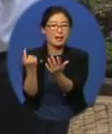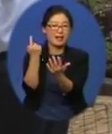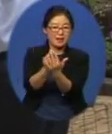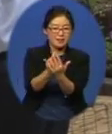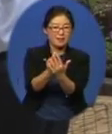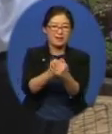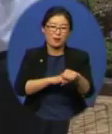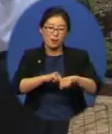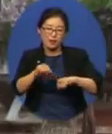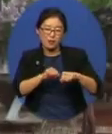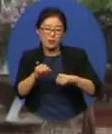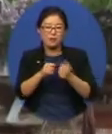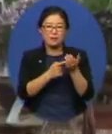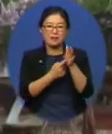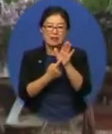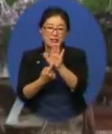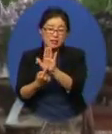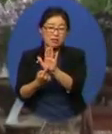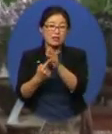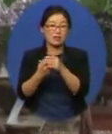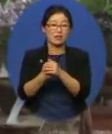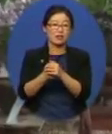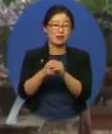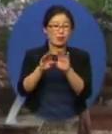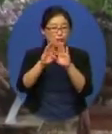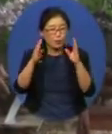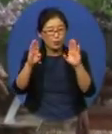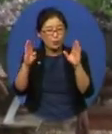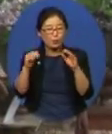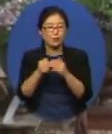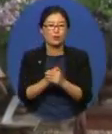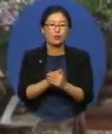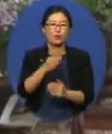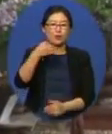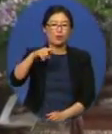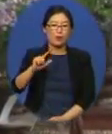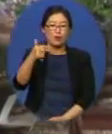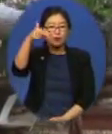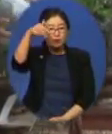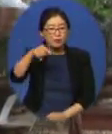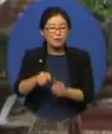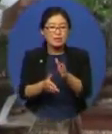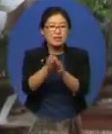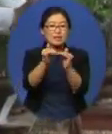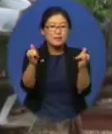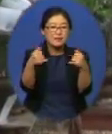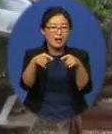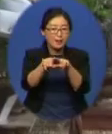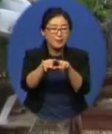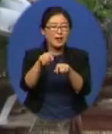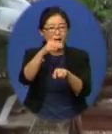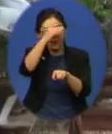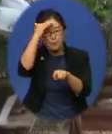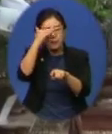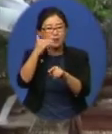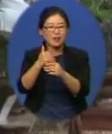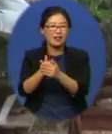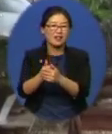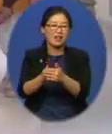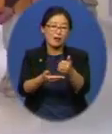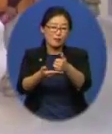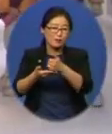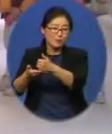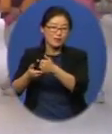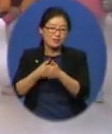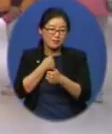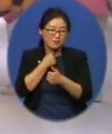해서 전시회도 하고 또 원주 시민들과 같이 함께 공유하면서 또 그 야생화의